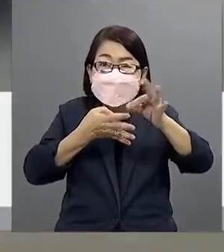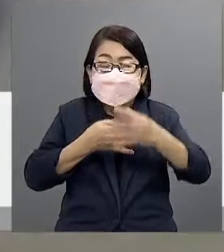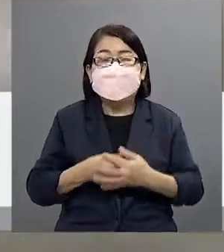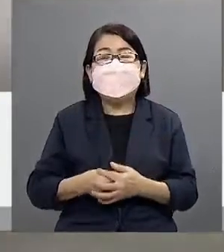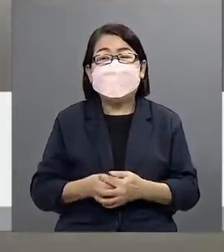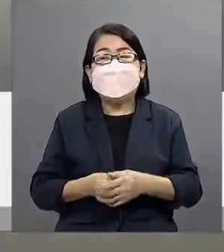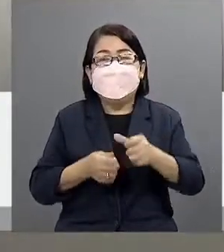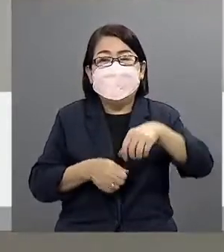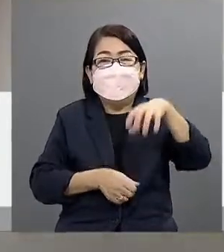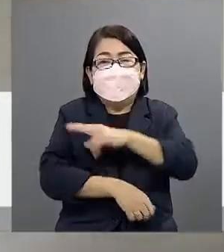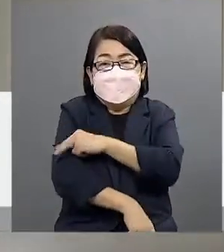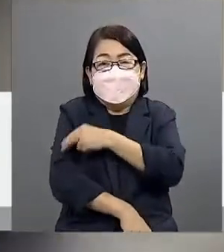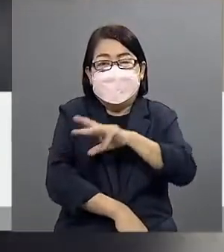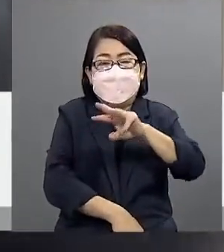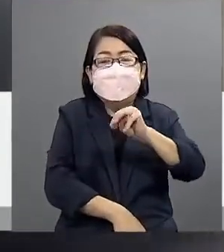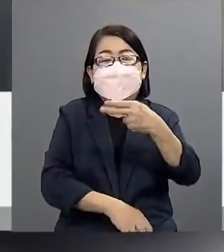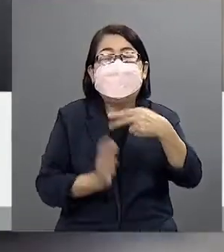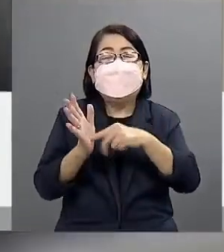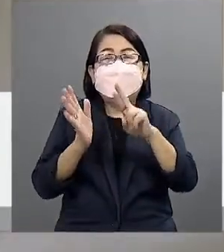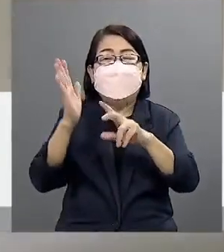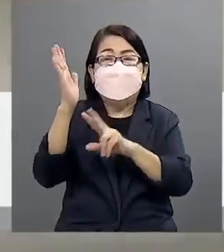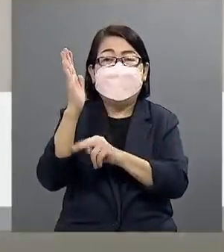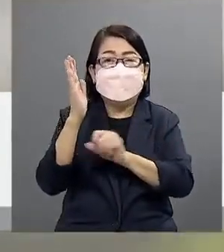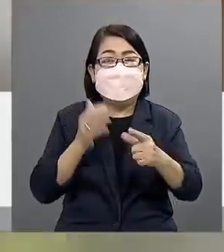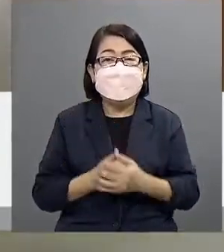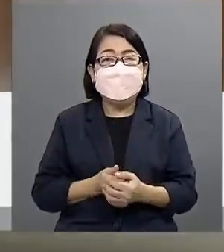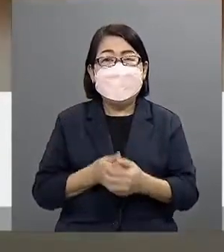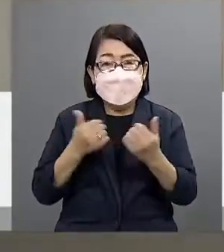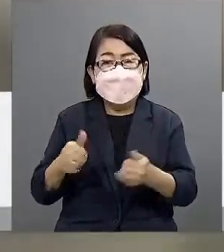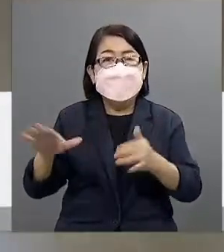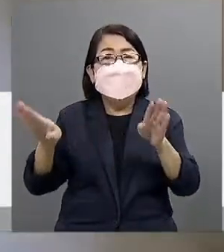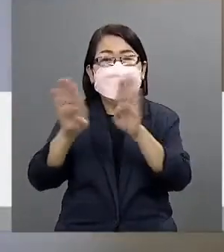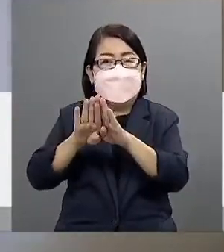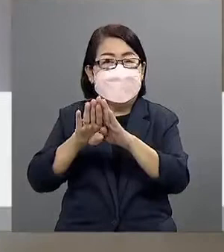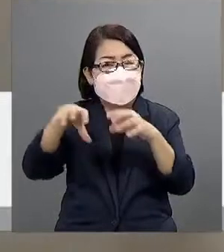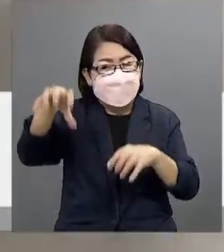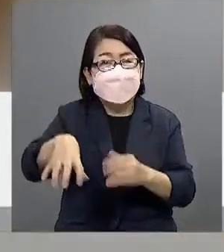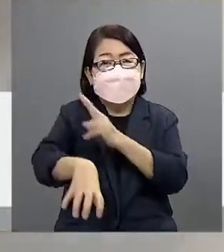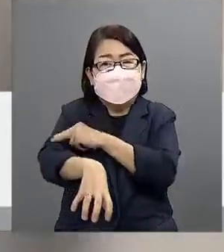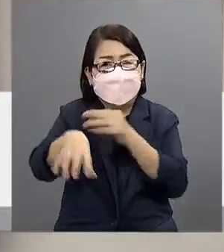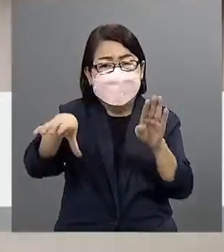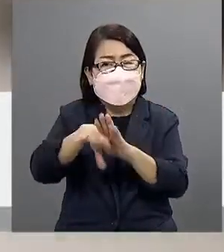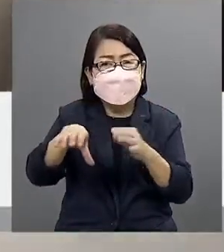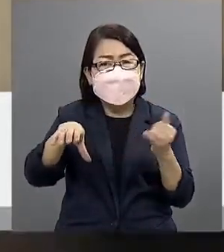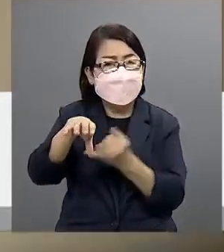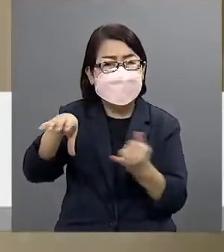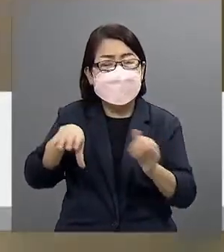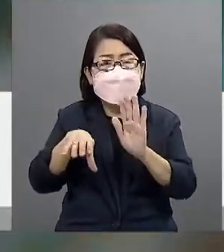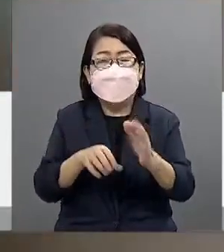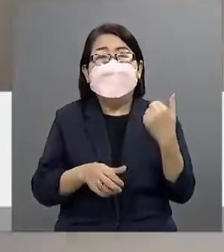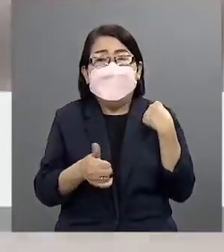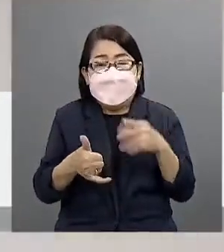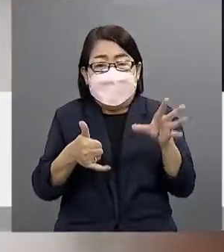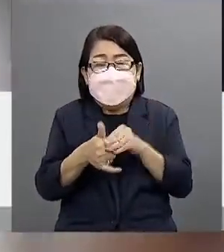ราชค่ะโซนนี้เนี่ยถูกปิดห้ามเข้าออกเนื่องจากพบการติดเชื้อโควิด-19 ทั้งบุคลากรท